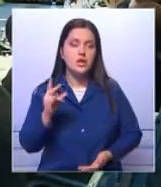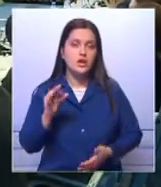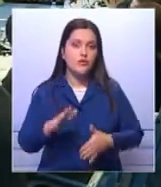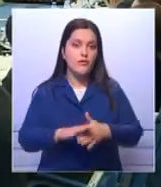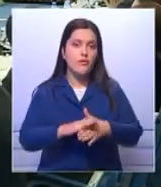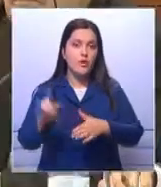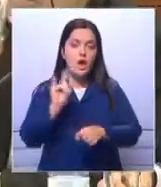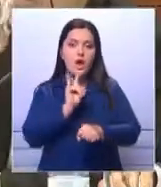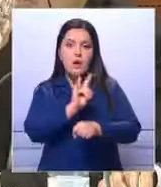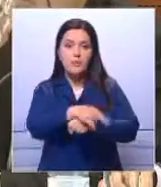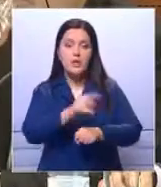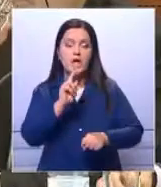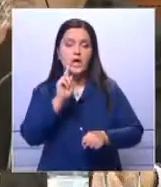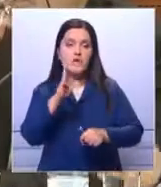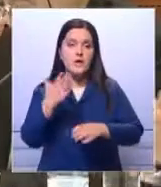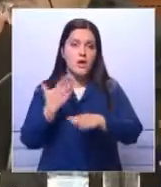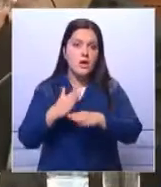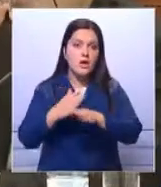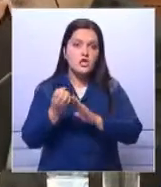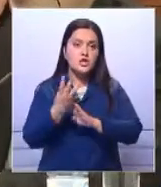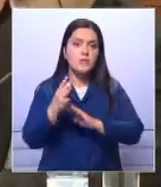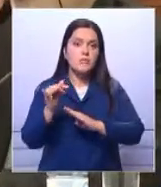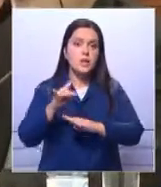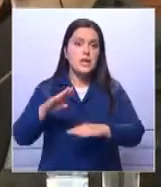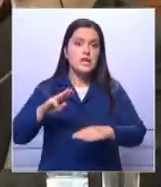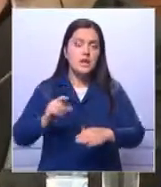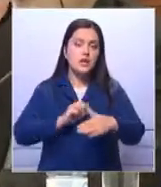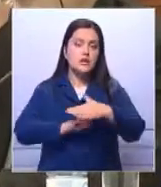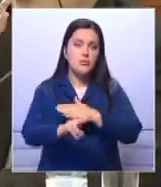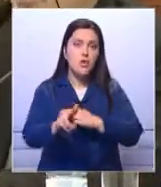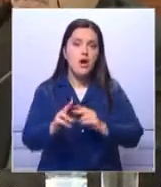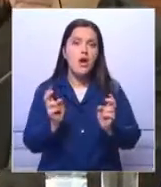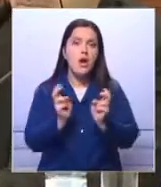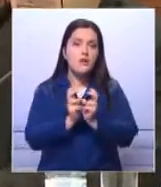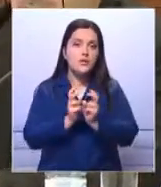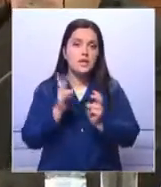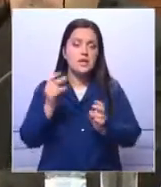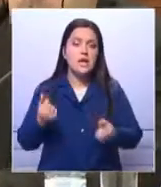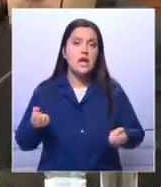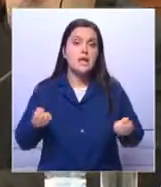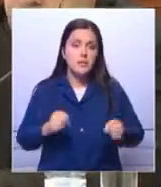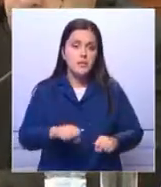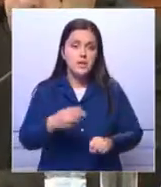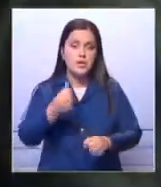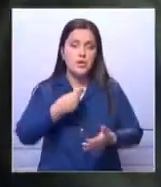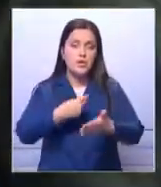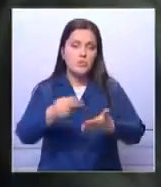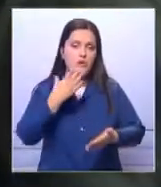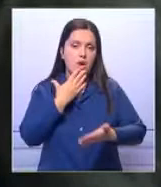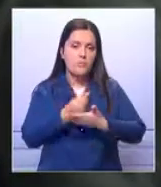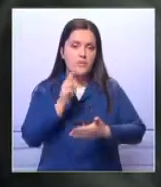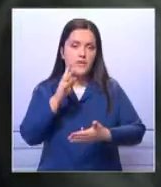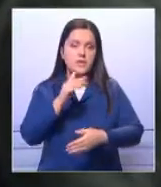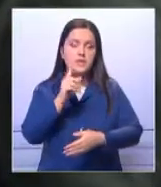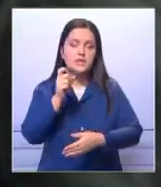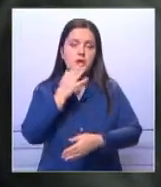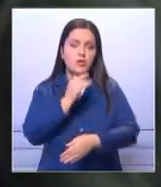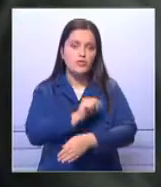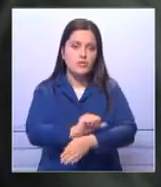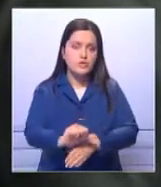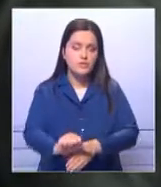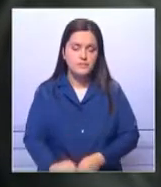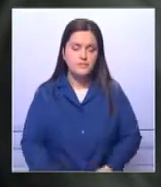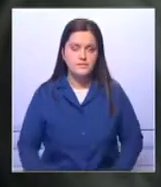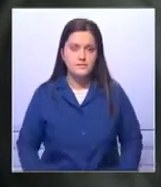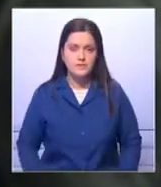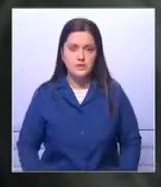Ирканата Тайжанова. Он обманул дольщиков на 14 миллиардов тенге, сбежал в Австрию и на награбленное купил недвижимость за рубежом.